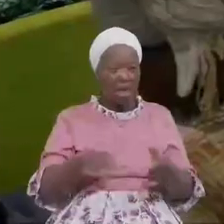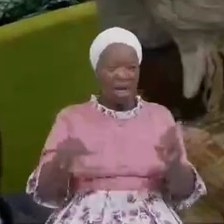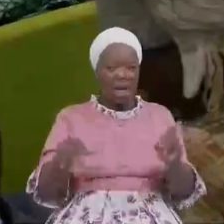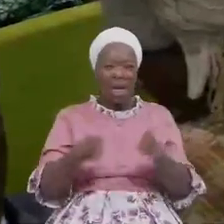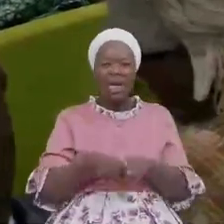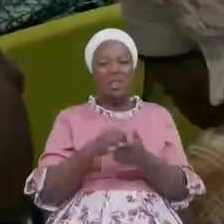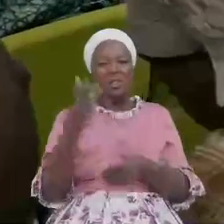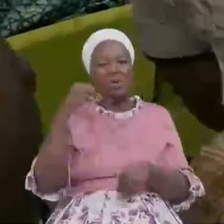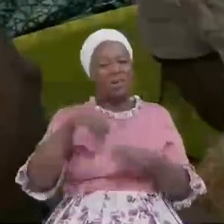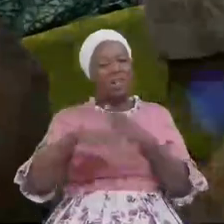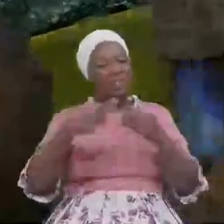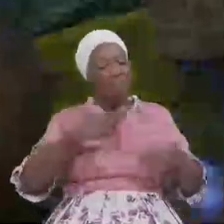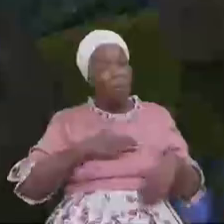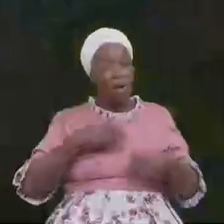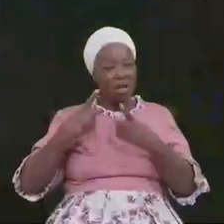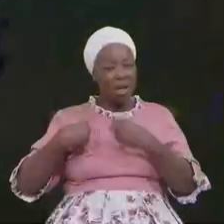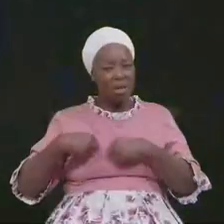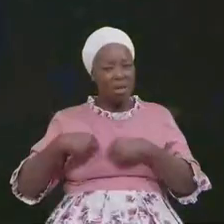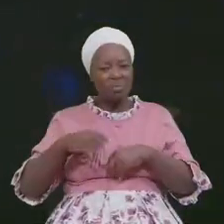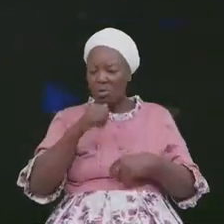Il n'était pas perdu dans la foule.